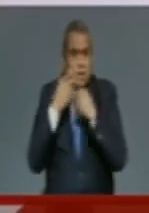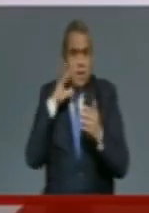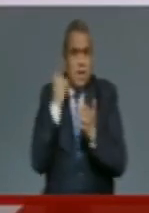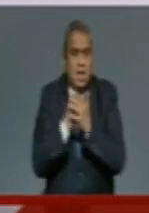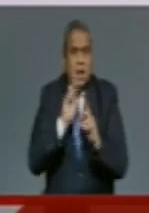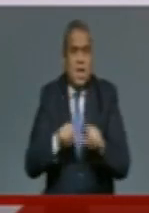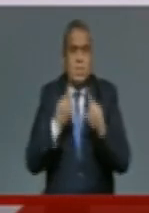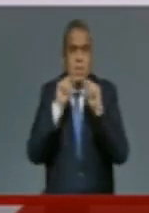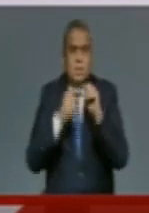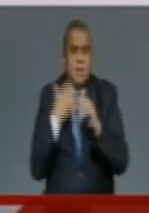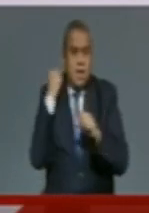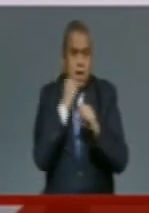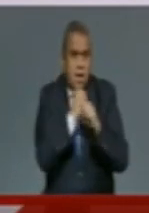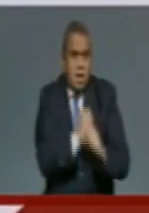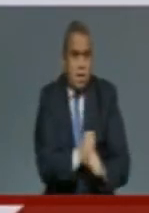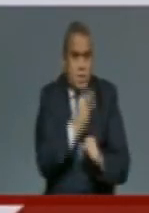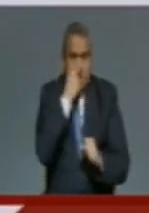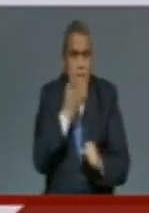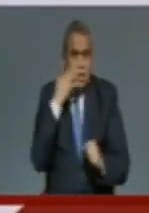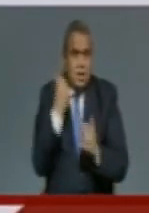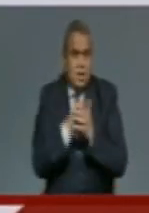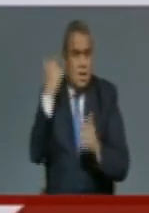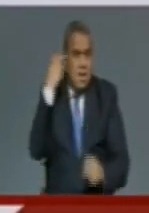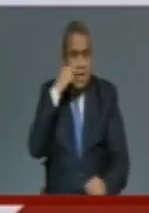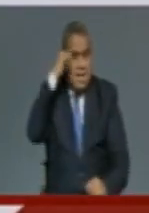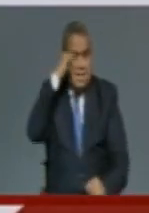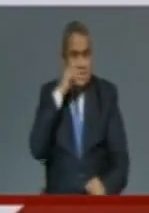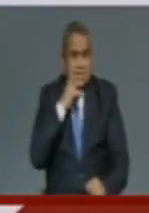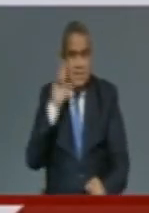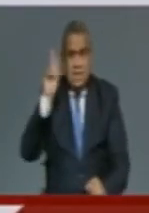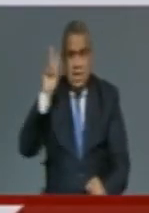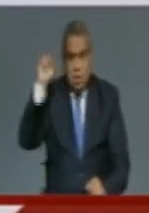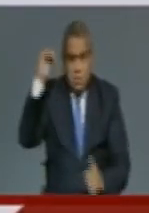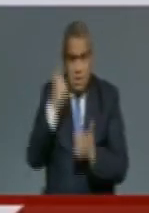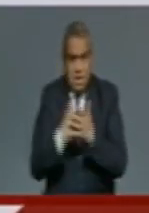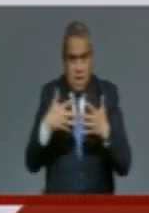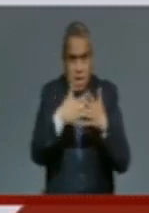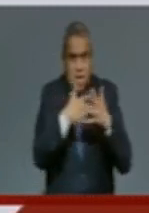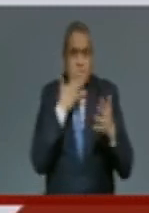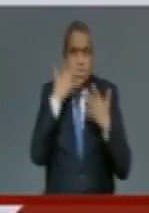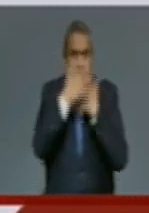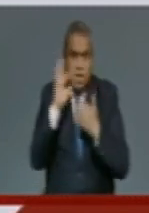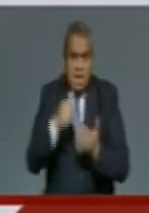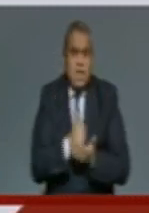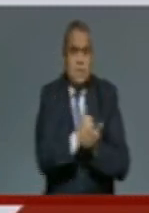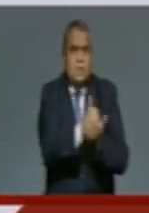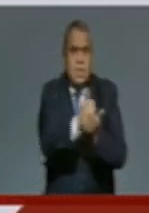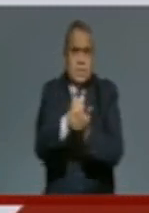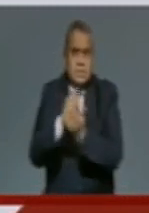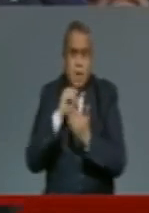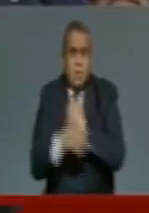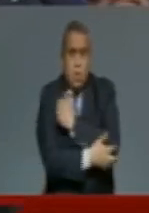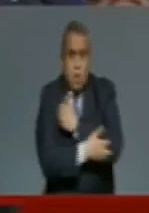التنمية المستدامة الذي أطلقه سكرتير عام الأمم المتحدة بالتعاون مع شركاء التنمية وبما يتسق مع الأولويات